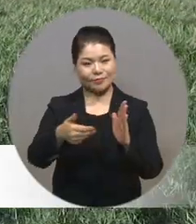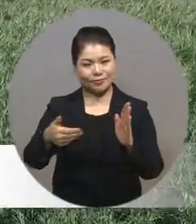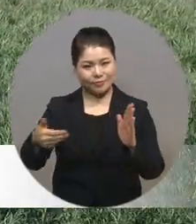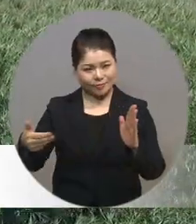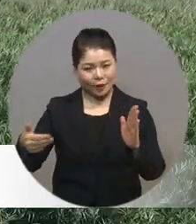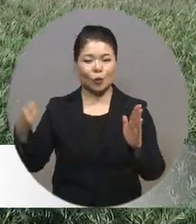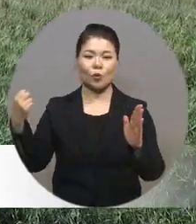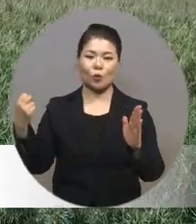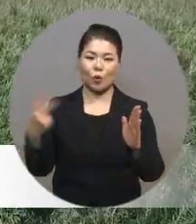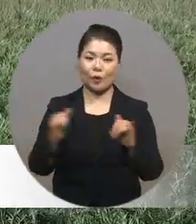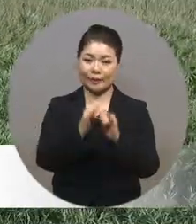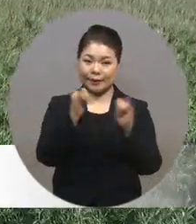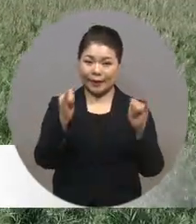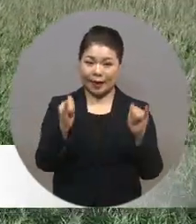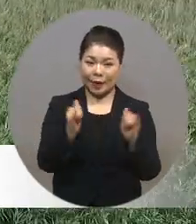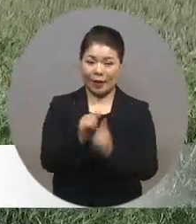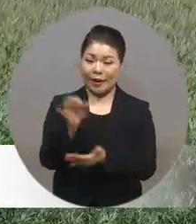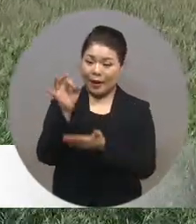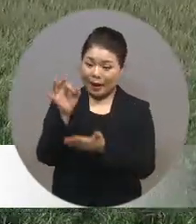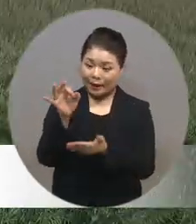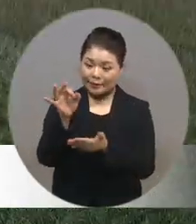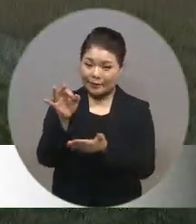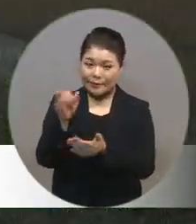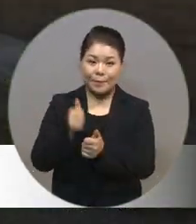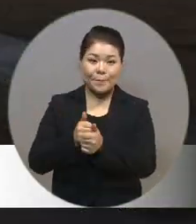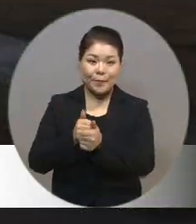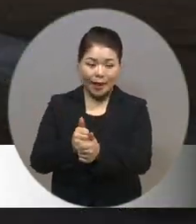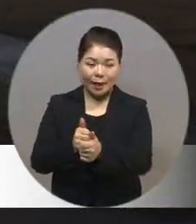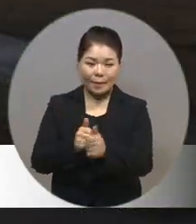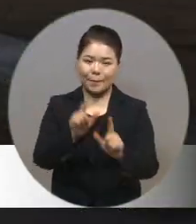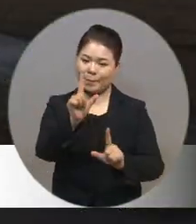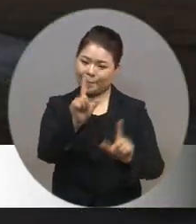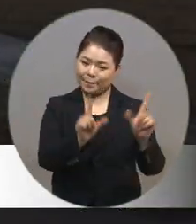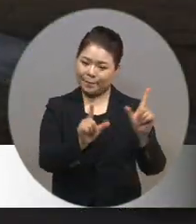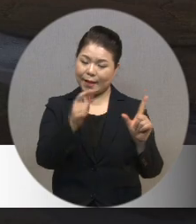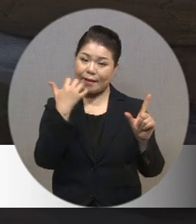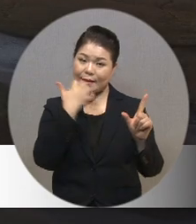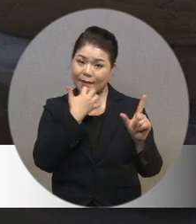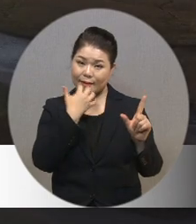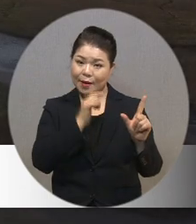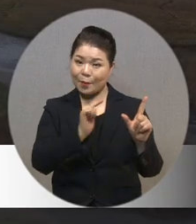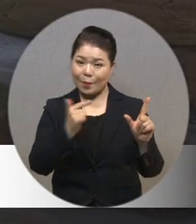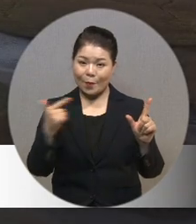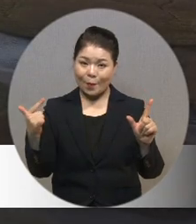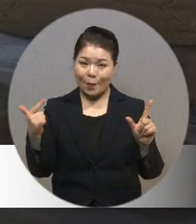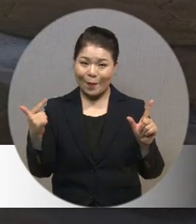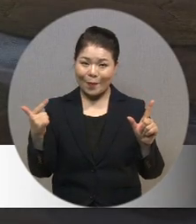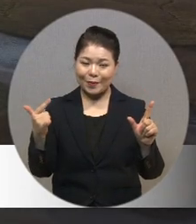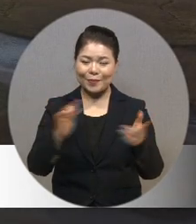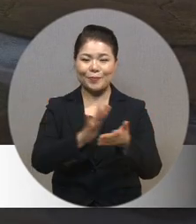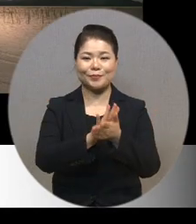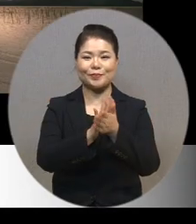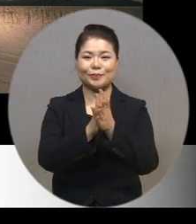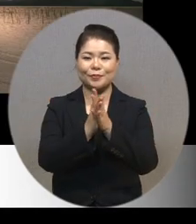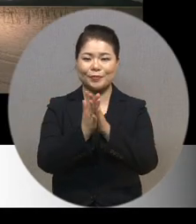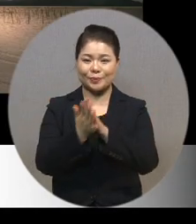또는 사회적 가치에 의해 형태나 색상 등 많은 부분이 달라집니다.